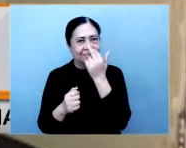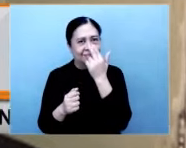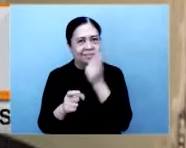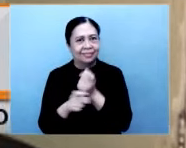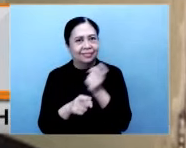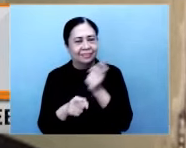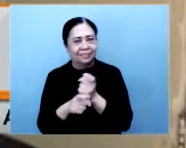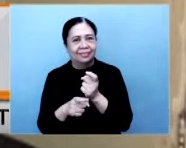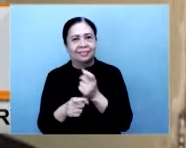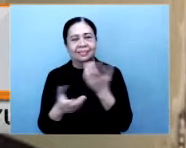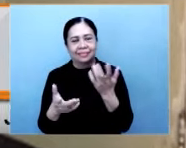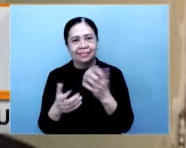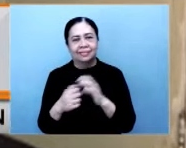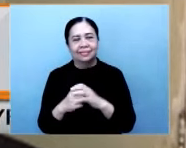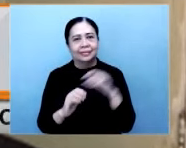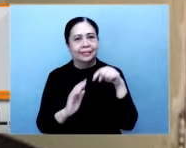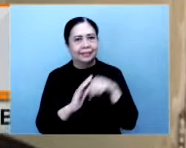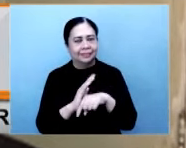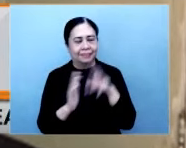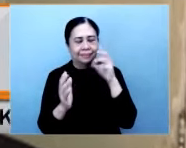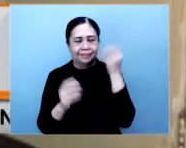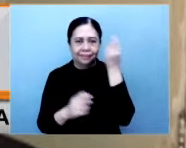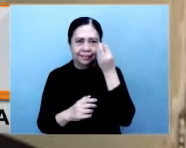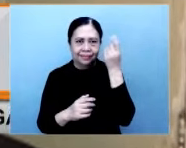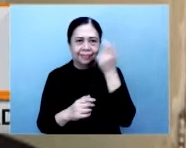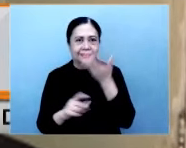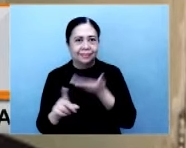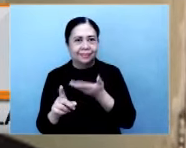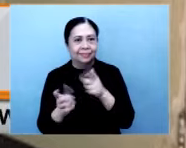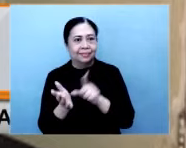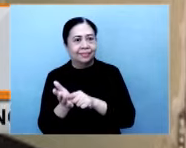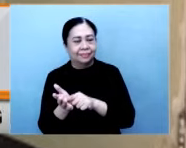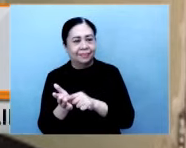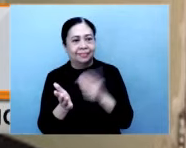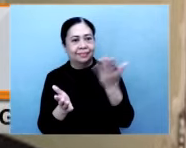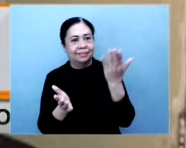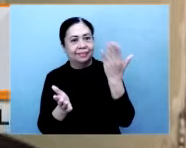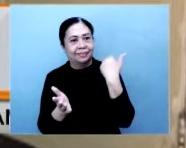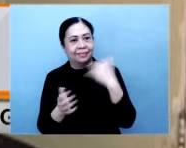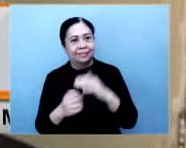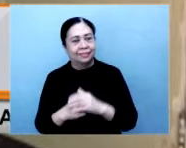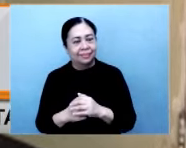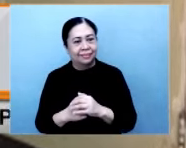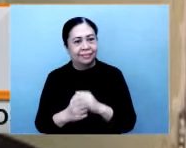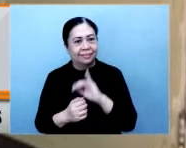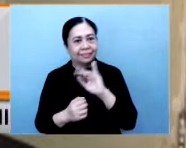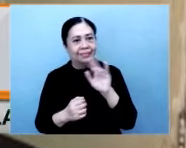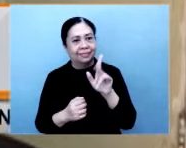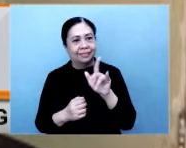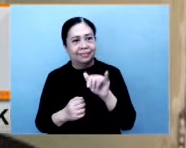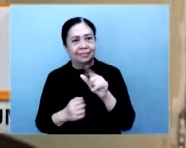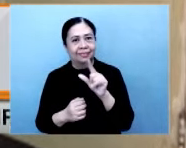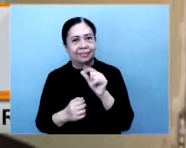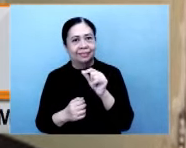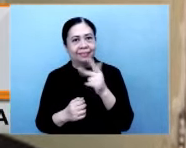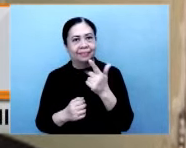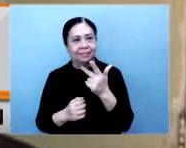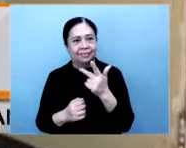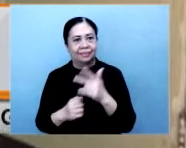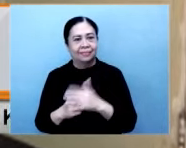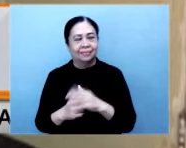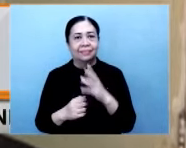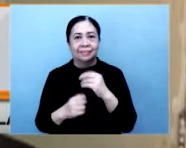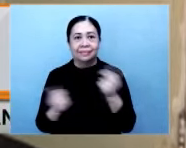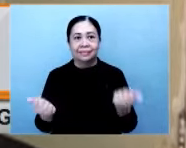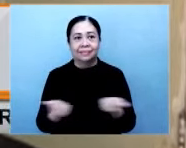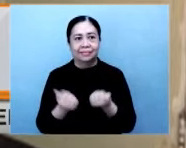faith reflections ni Sir Romar, no? So published ito last July 2023. Mm-hmm. Mm-hmm. And available po